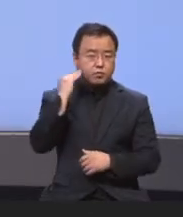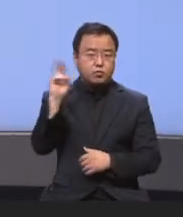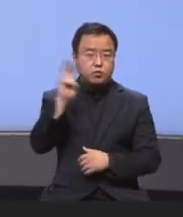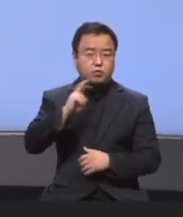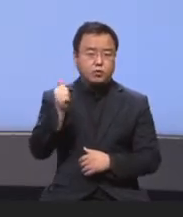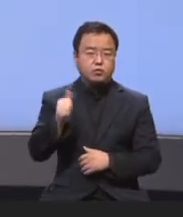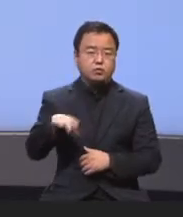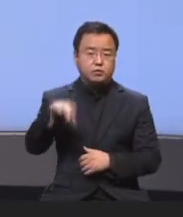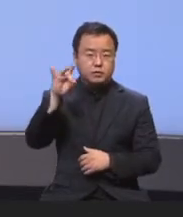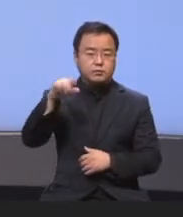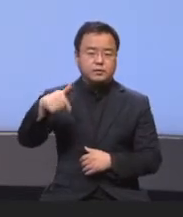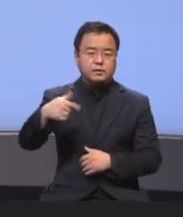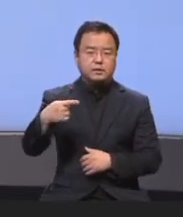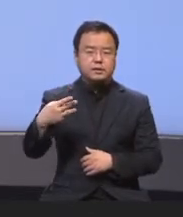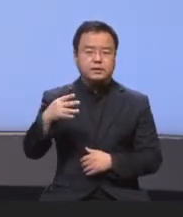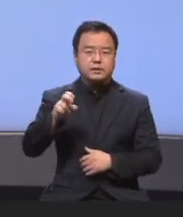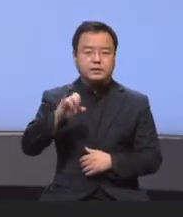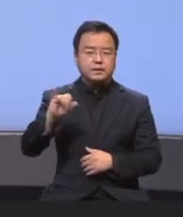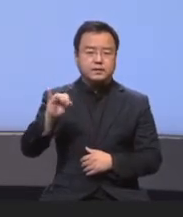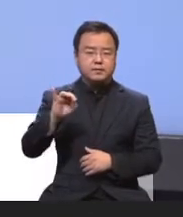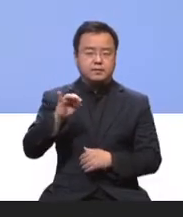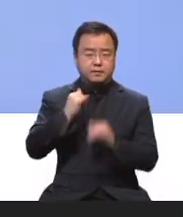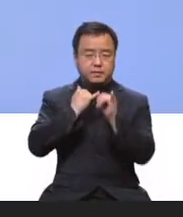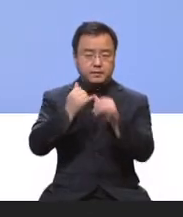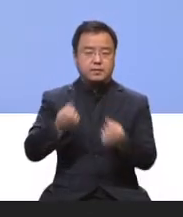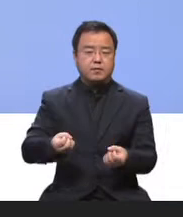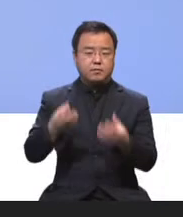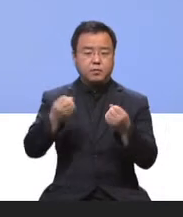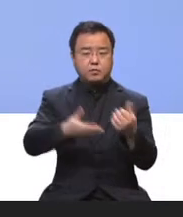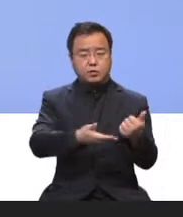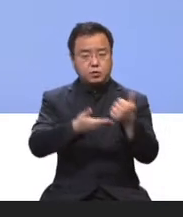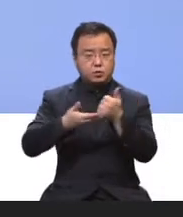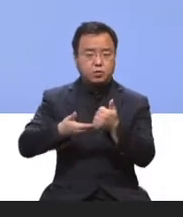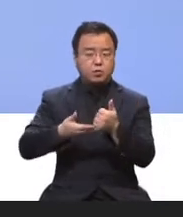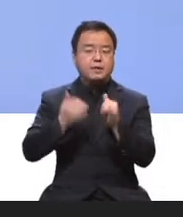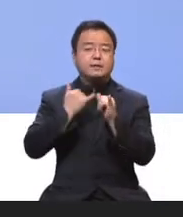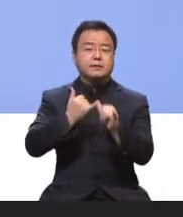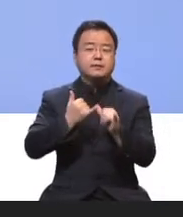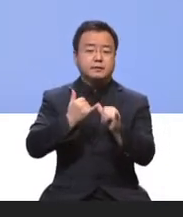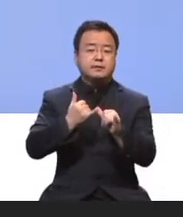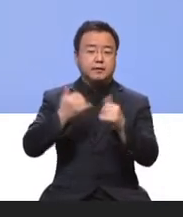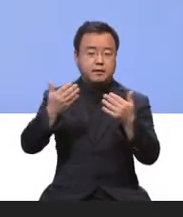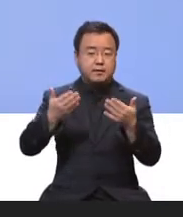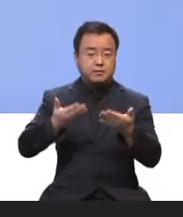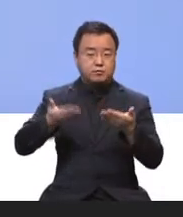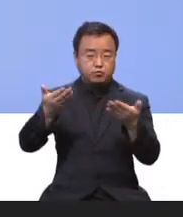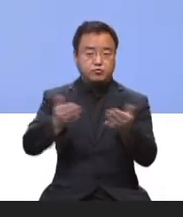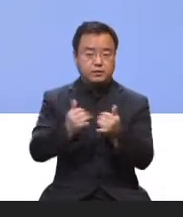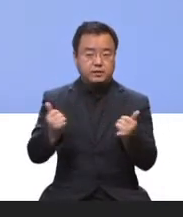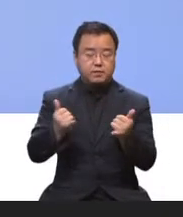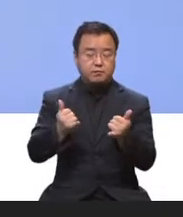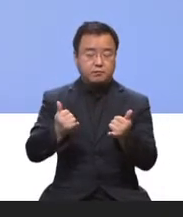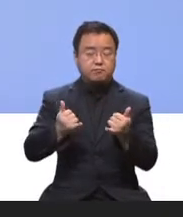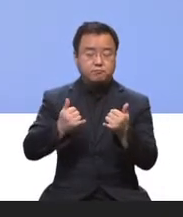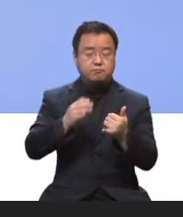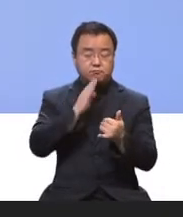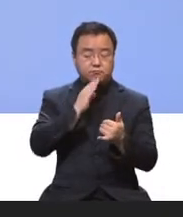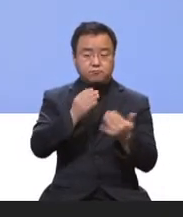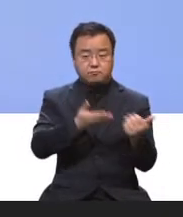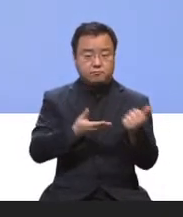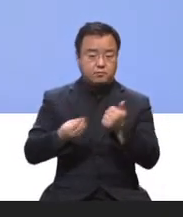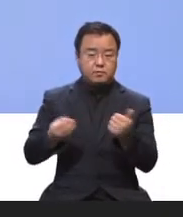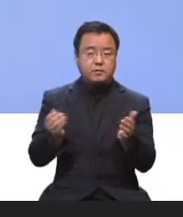그래미 어워드에 공식 초청돼서 시상식의 시상자로 무대에 올랐는데요. 당시 베스트 R&B 앨범